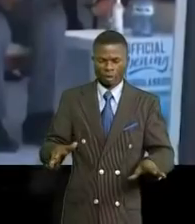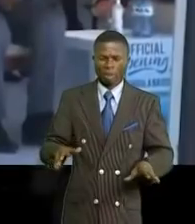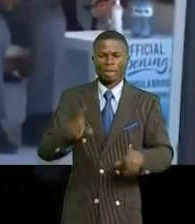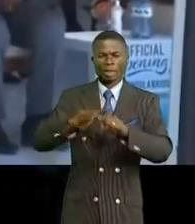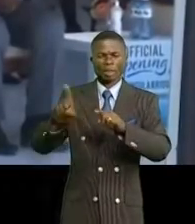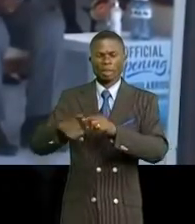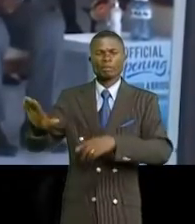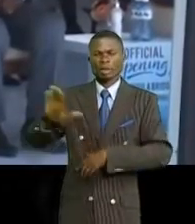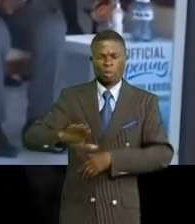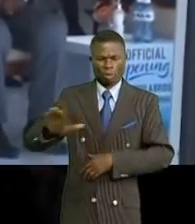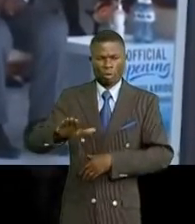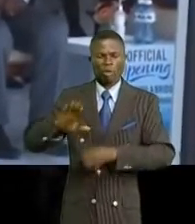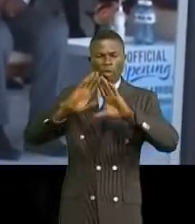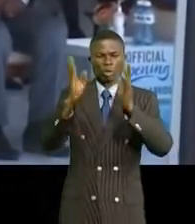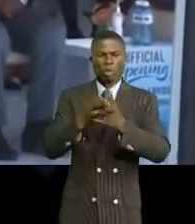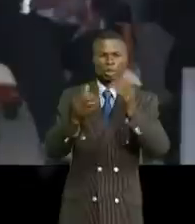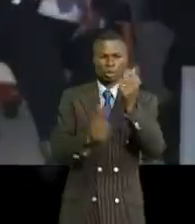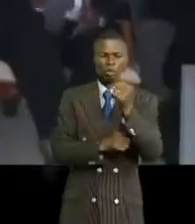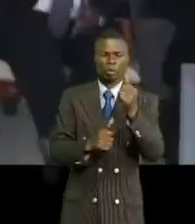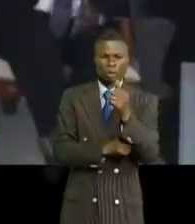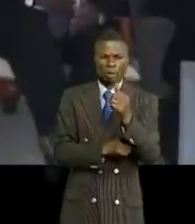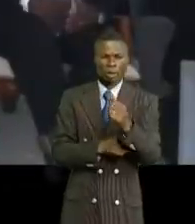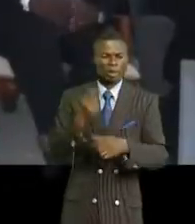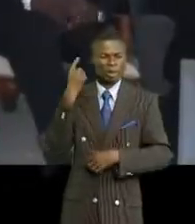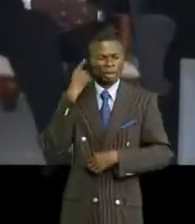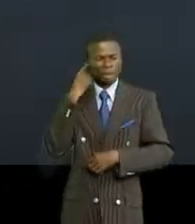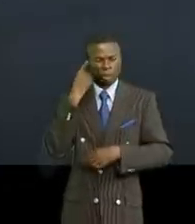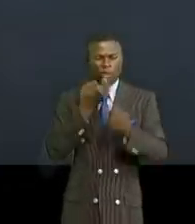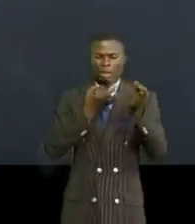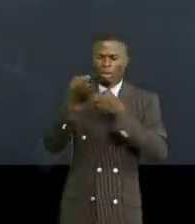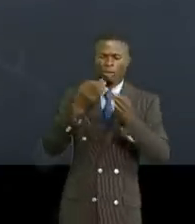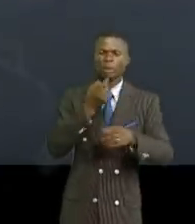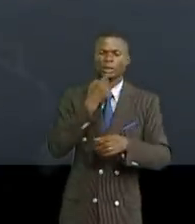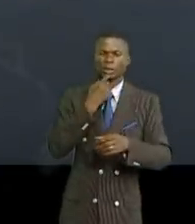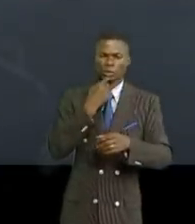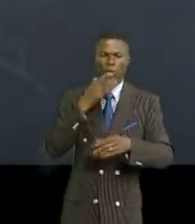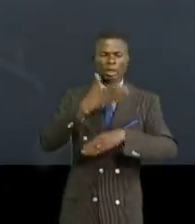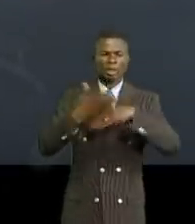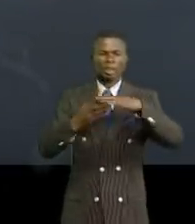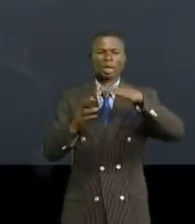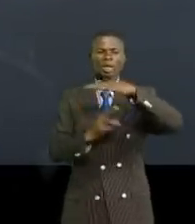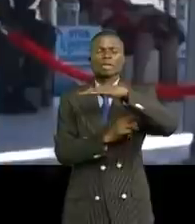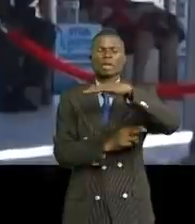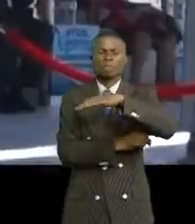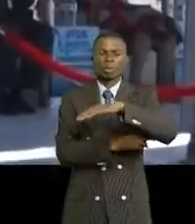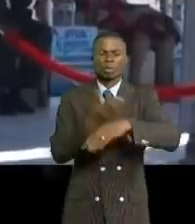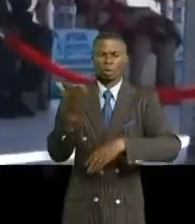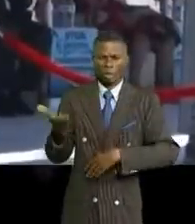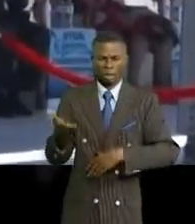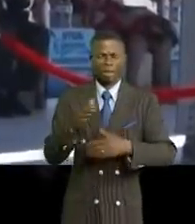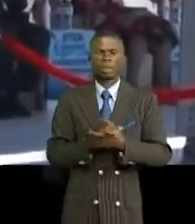l'assistance a été plié de suivre la vidéo retraçant la péripétie de la construction des cases où il habite